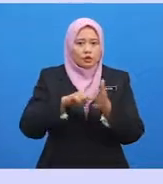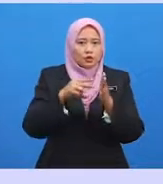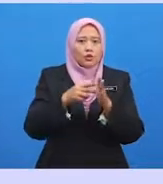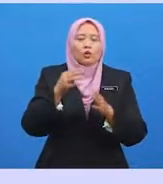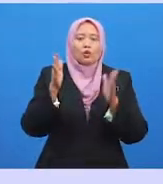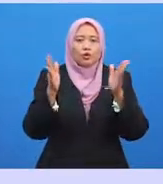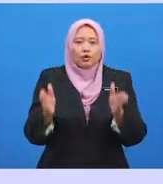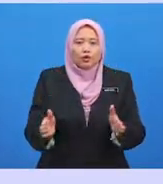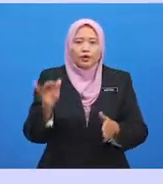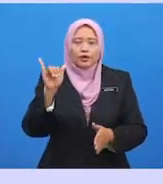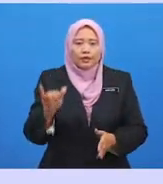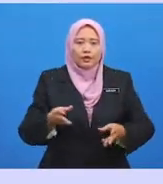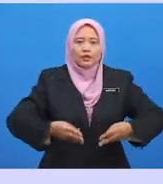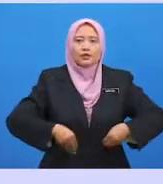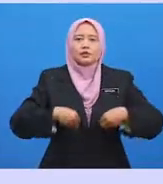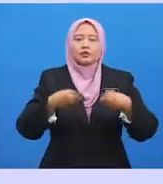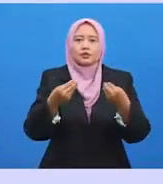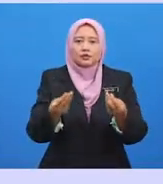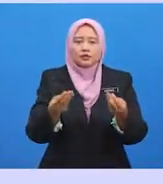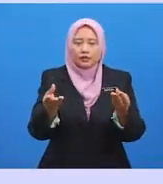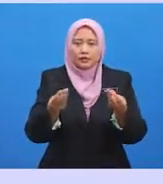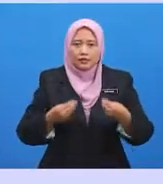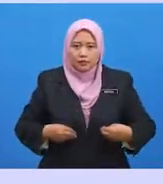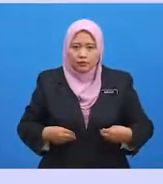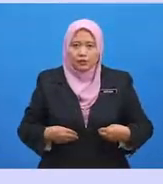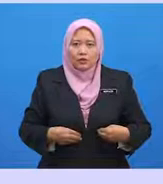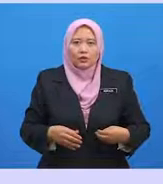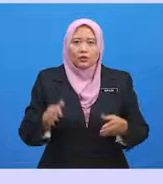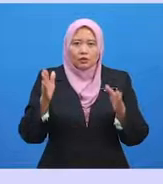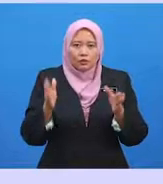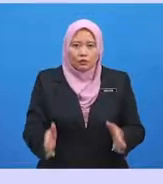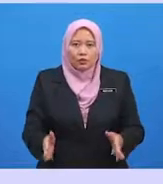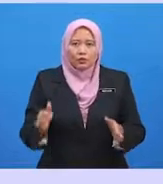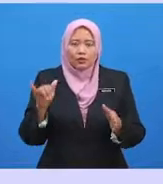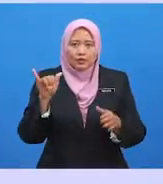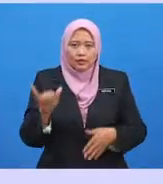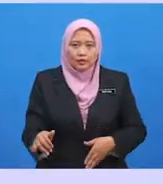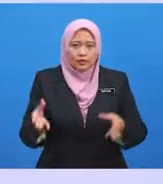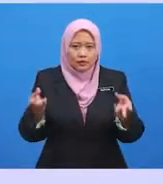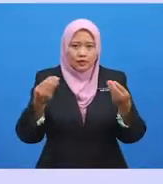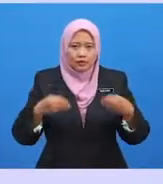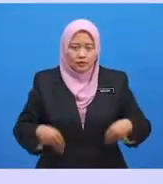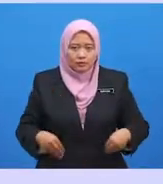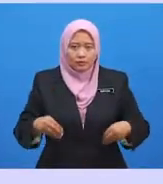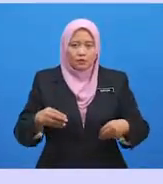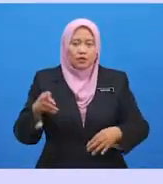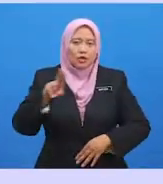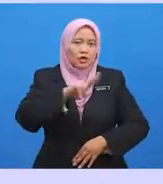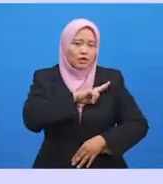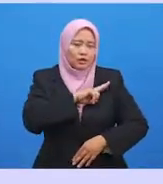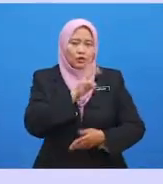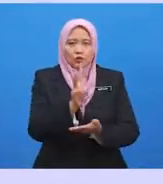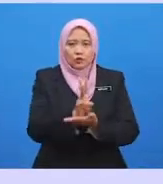umat Islam seluruhnya tidak mengira golongan dan setetes adalah mereka yang mendapat